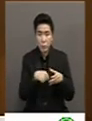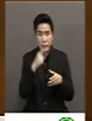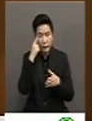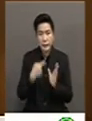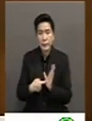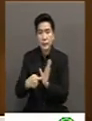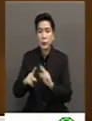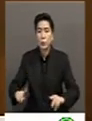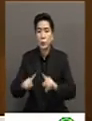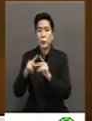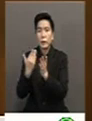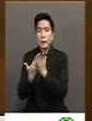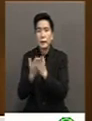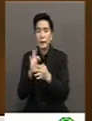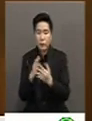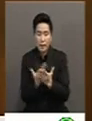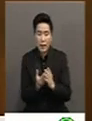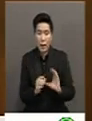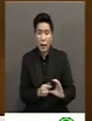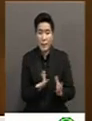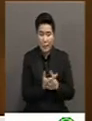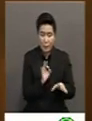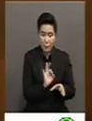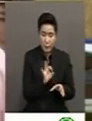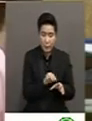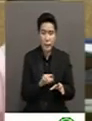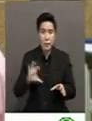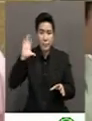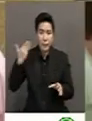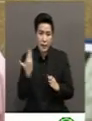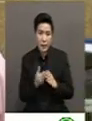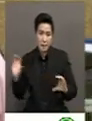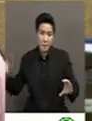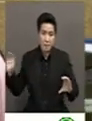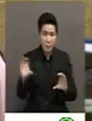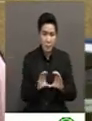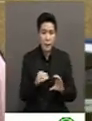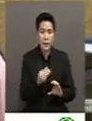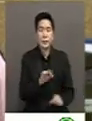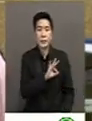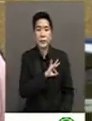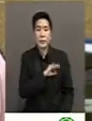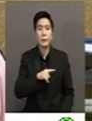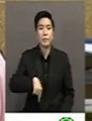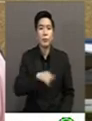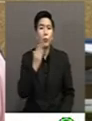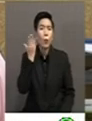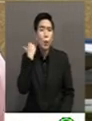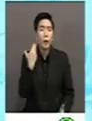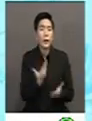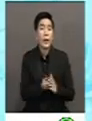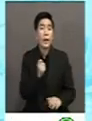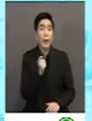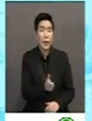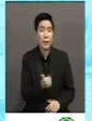ทางพิจารณาเงื่อนไขการเพิ่มเงินสมทบในส่วนของรัฐบาลนะครับที่จะจ่ายให้กับสมาชิกแต่ละคนจากเดิมนั้นนะครับจ่ายเงิน